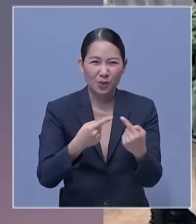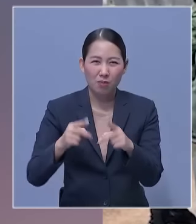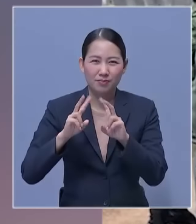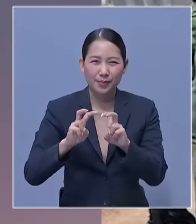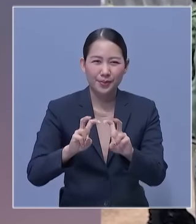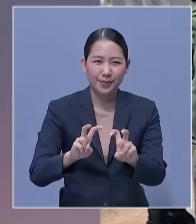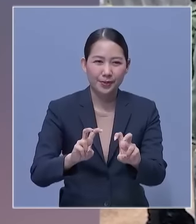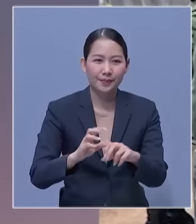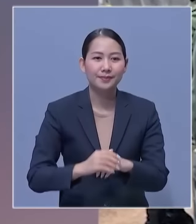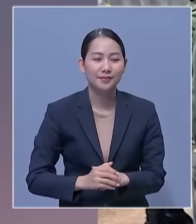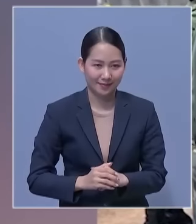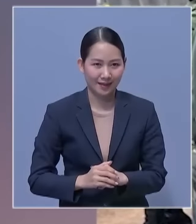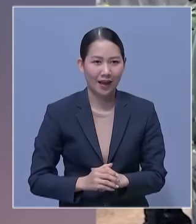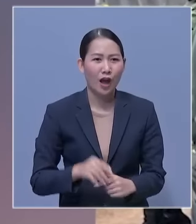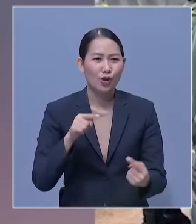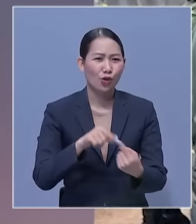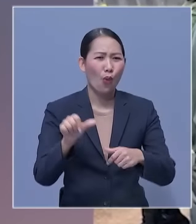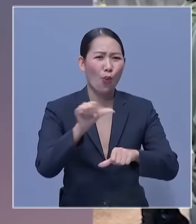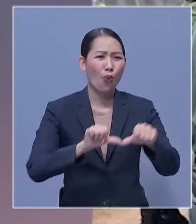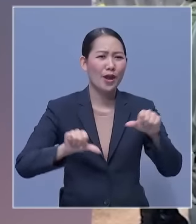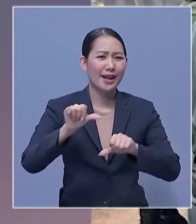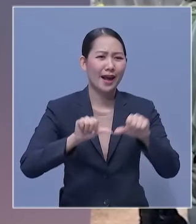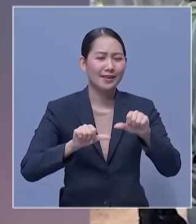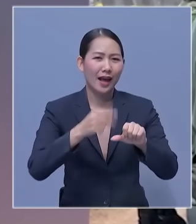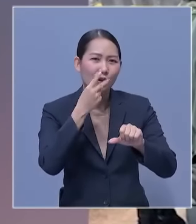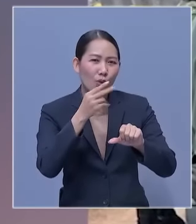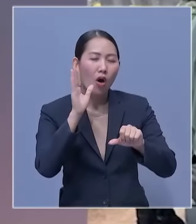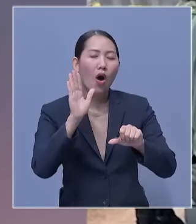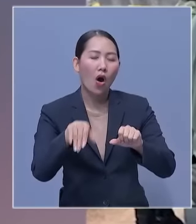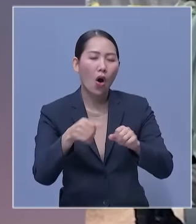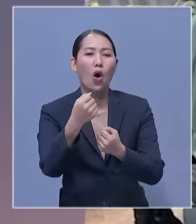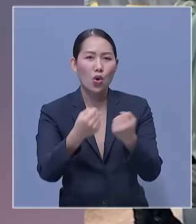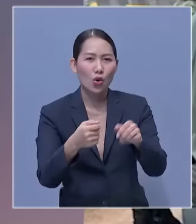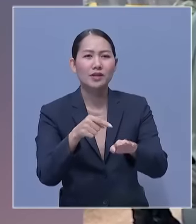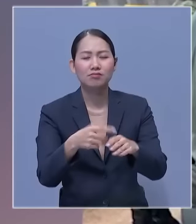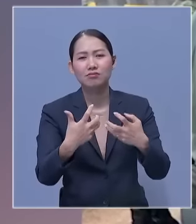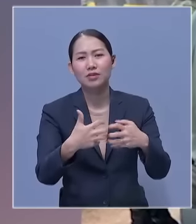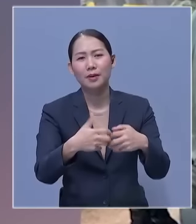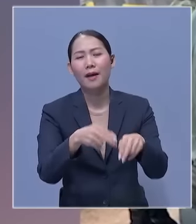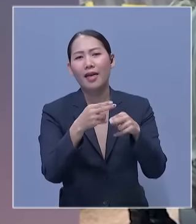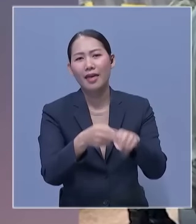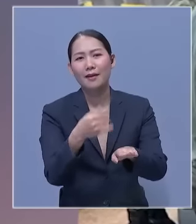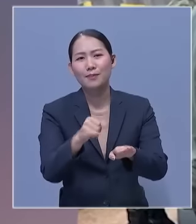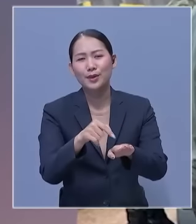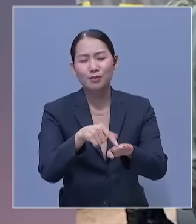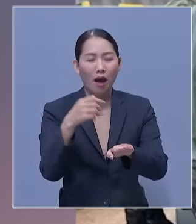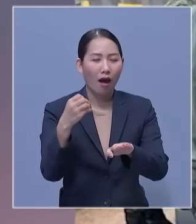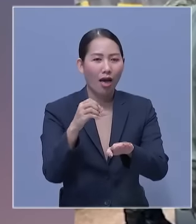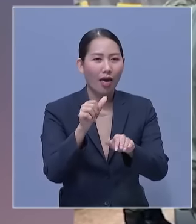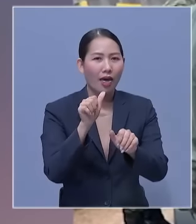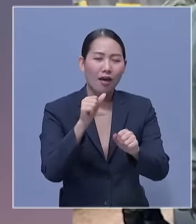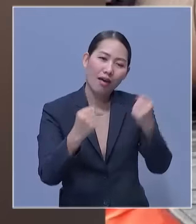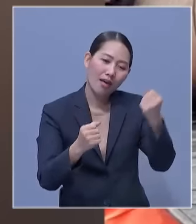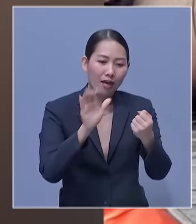ก็จะเป็นเรื่องของความขัดข้องของตัวรถูกมั้ยคุณจอยแต่ถ้าเกิดว่าเราใส่ความเชื่ออีกสักนิดนึงเนี่ยหลายคนบอกว่า